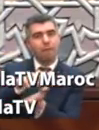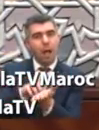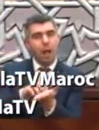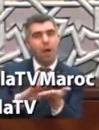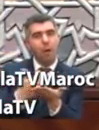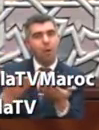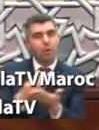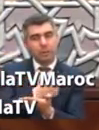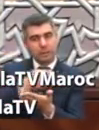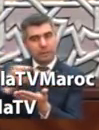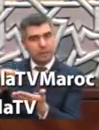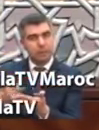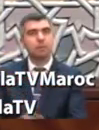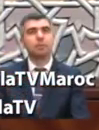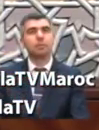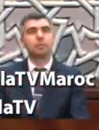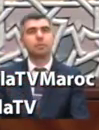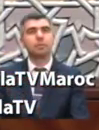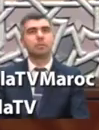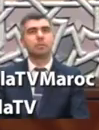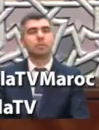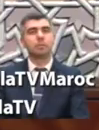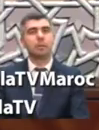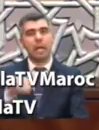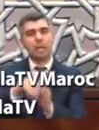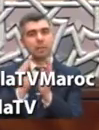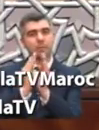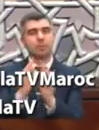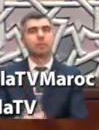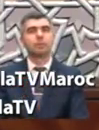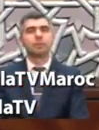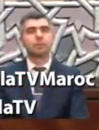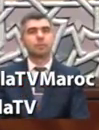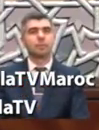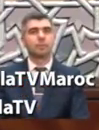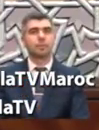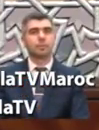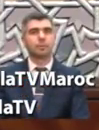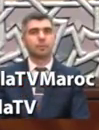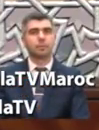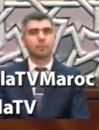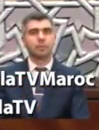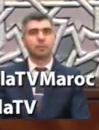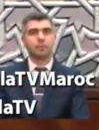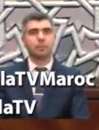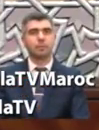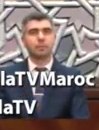هذا الدعم. الكلمة لأحد نواب الفريق محترم.